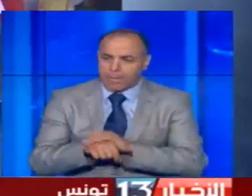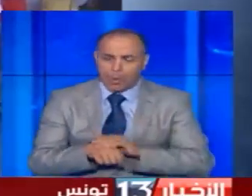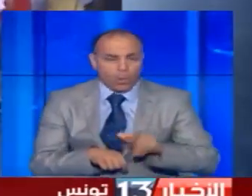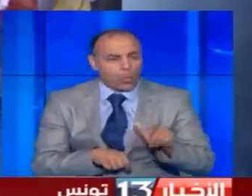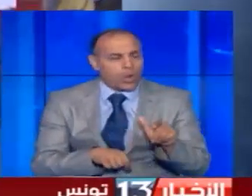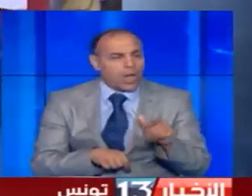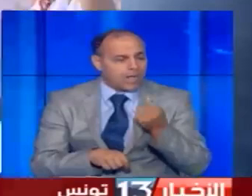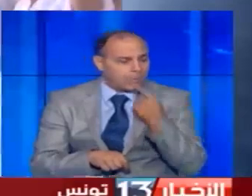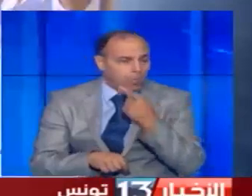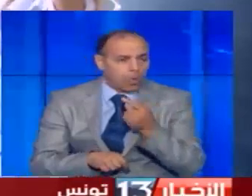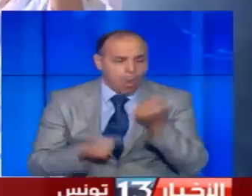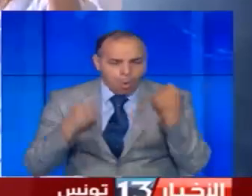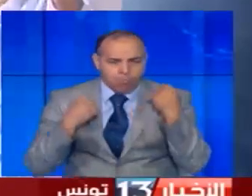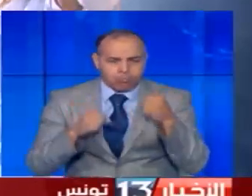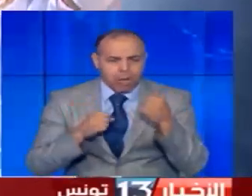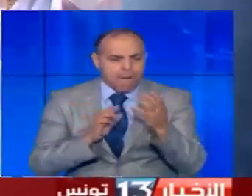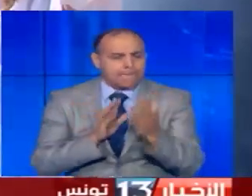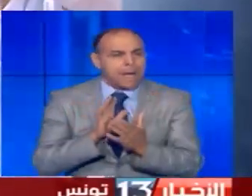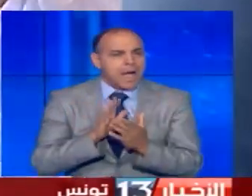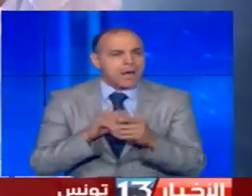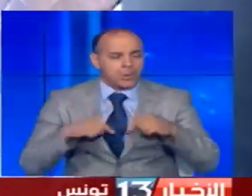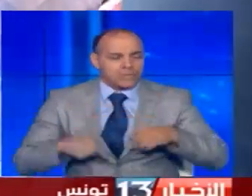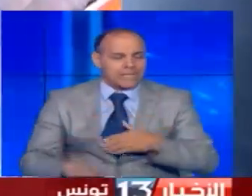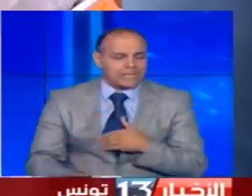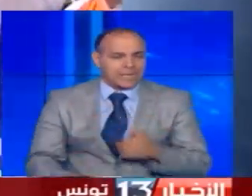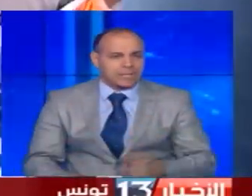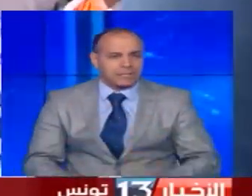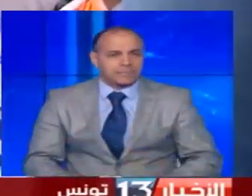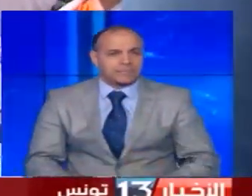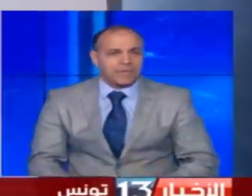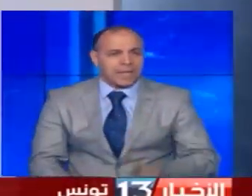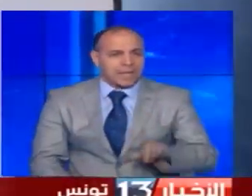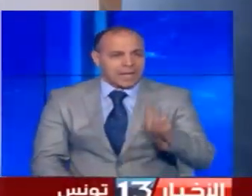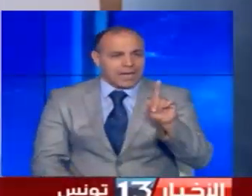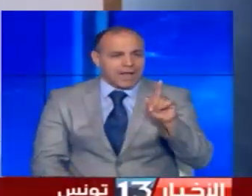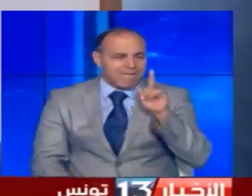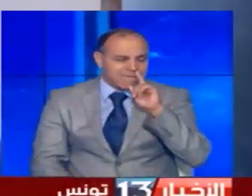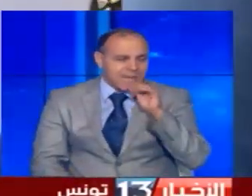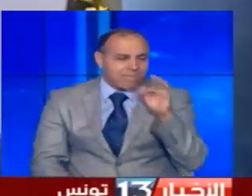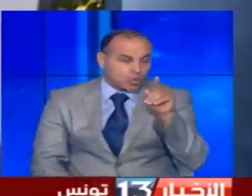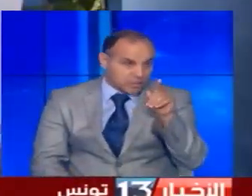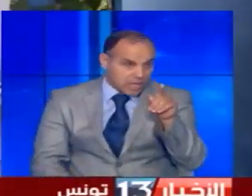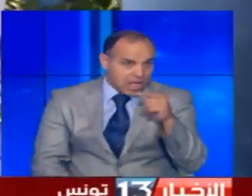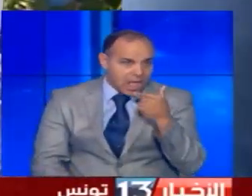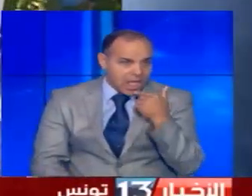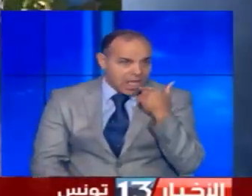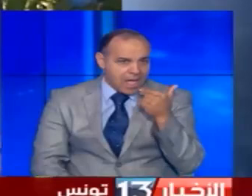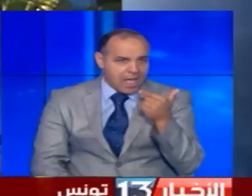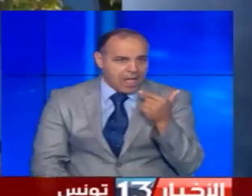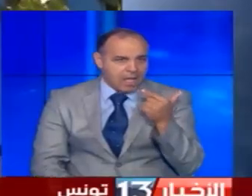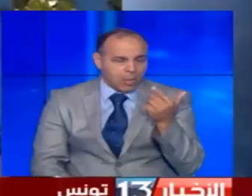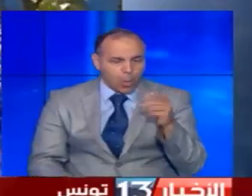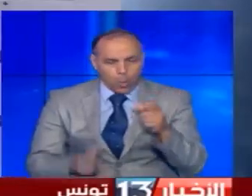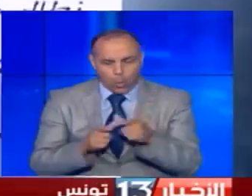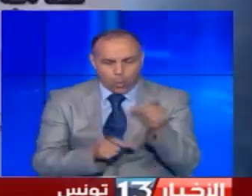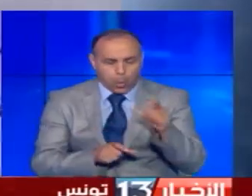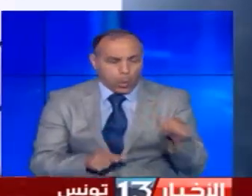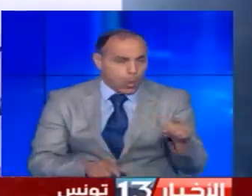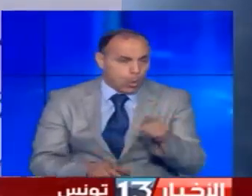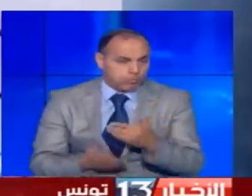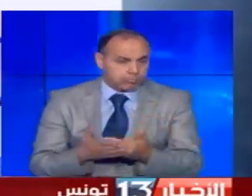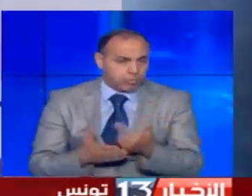تجمع احتجاجيه امام مقر وزاره الصحه غير فوزيه كثر الذين كانوا في ذات التجمع الاحتجاجي